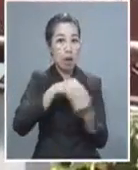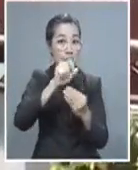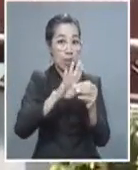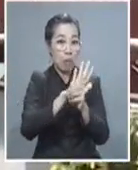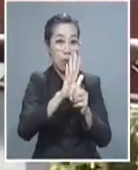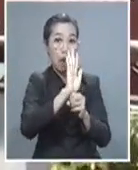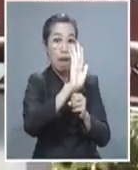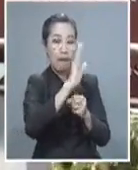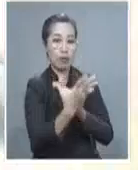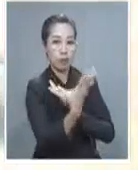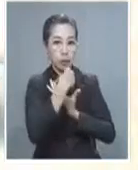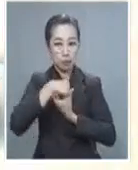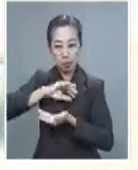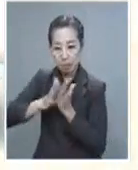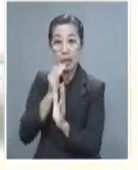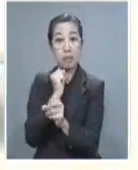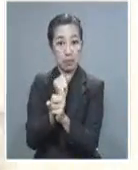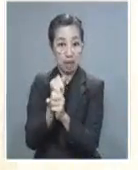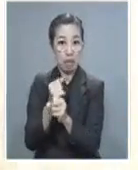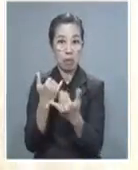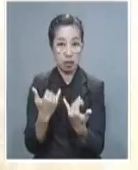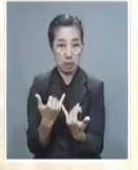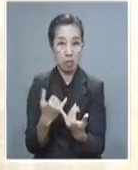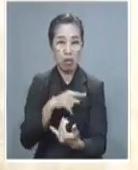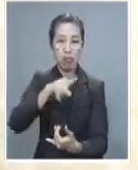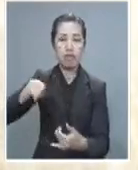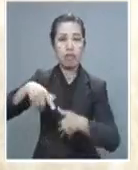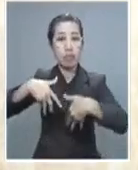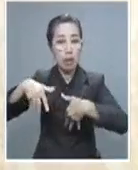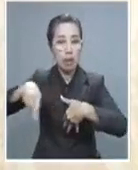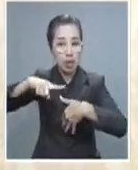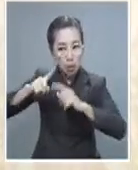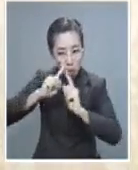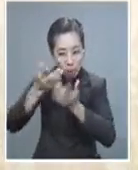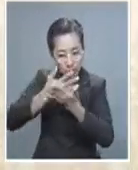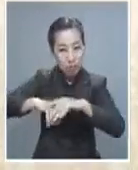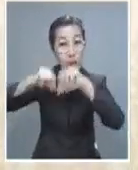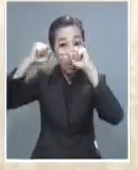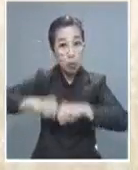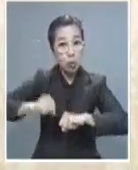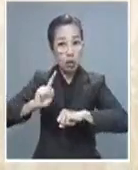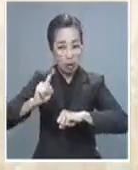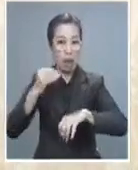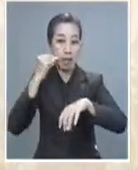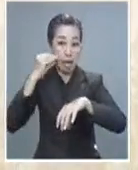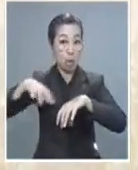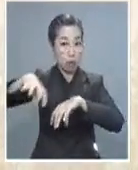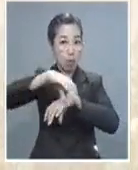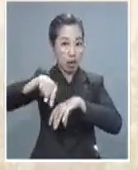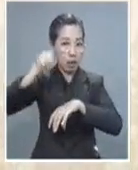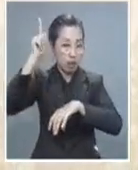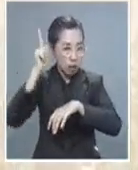พอเพียงไปใช้นะฮะได้เขาตกลงใจกันเลยนะฮะว่าในหมู่บ้านนี้ทั้งหมู่บ้าน